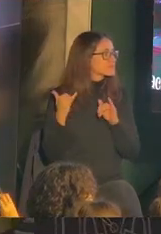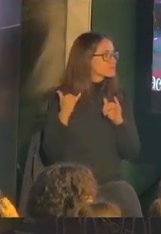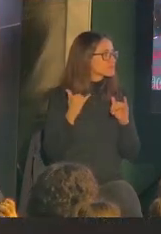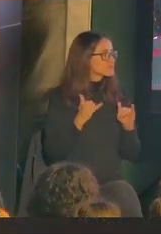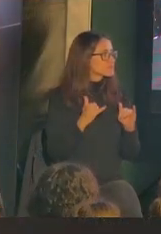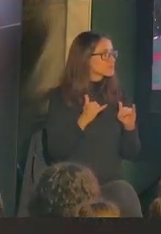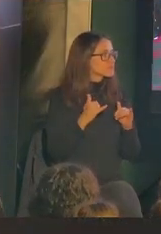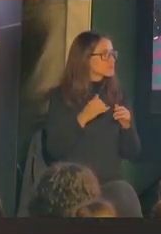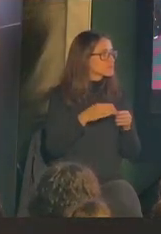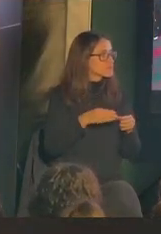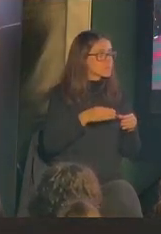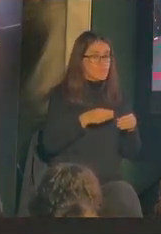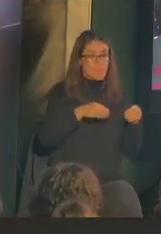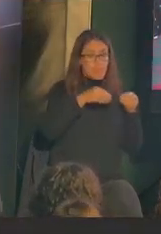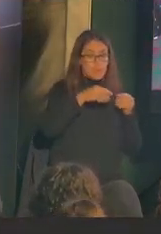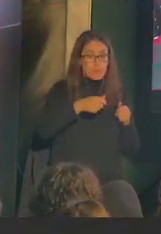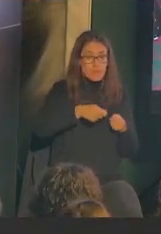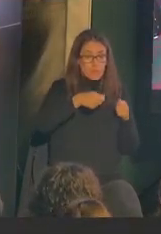amb bosses del buit i ho